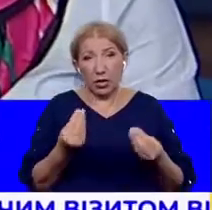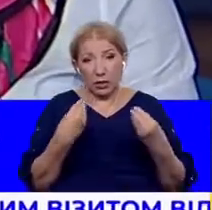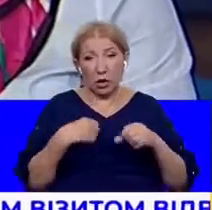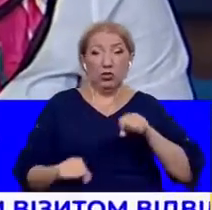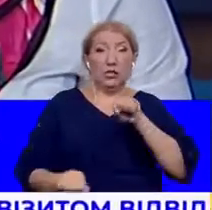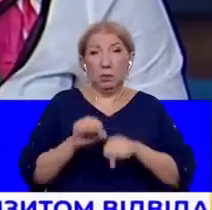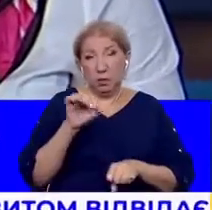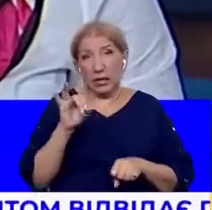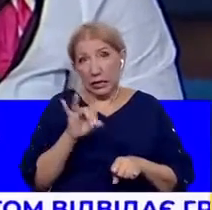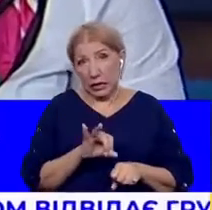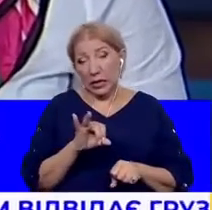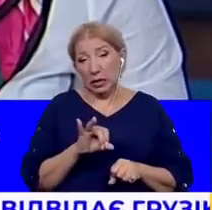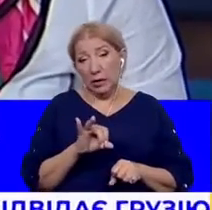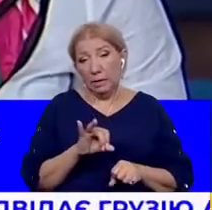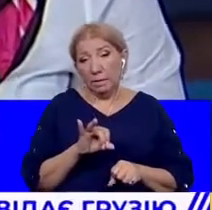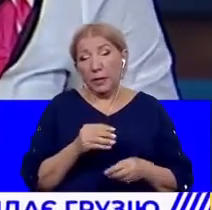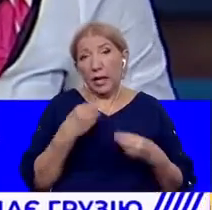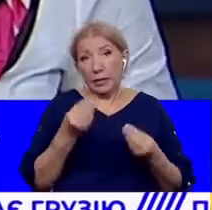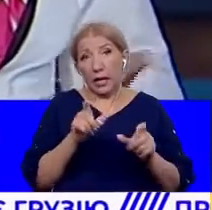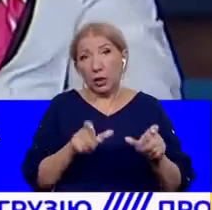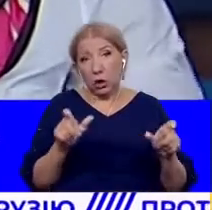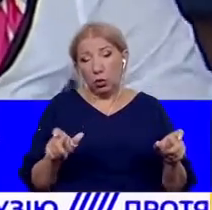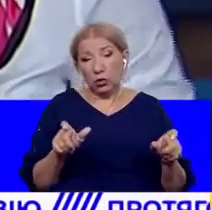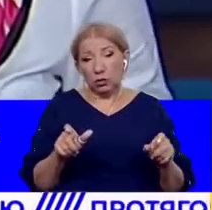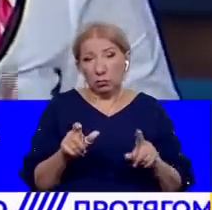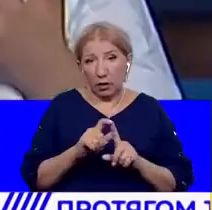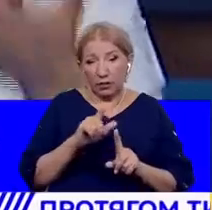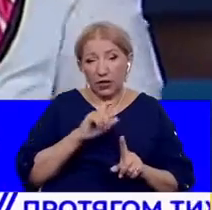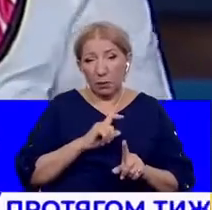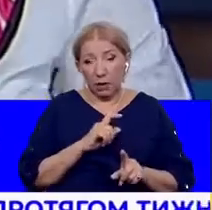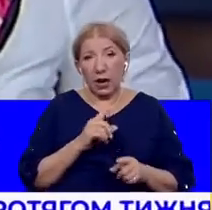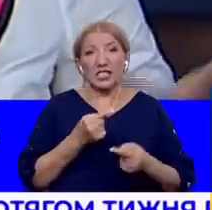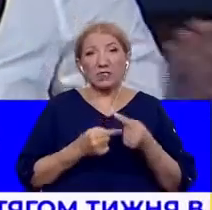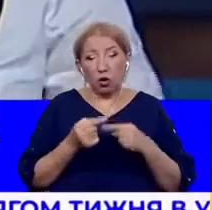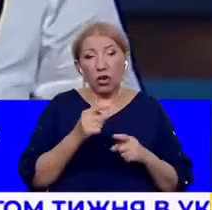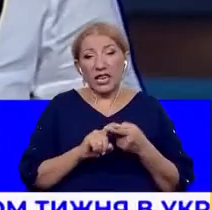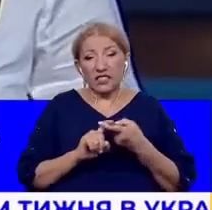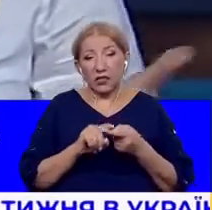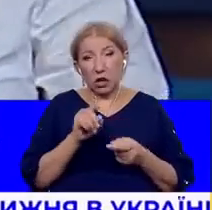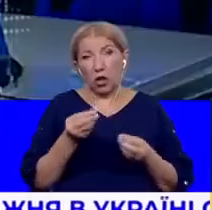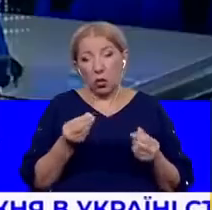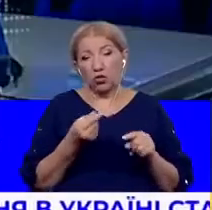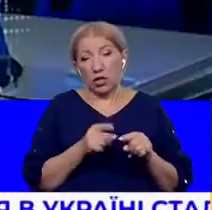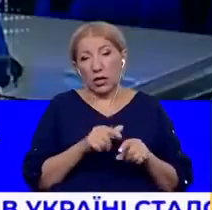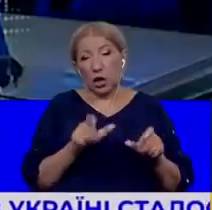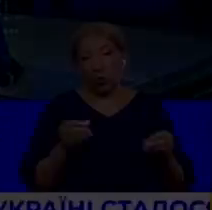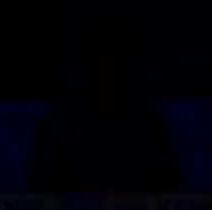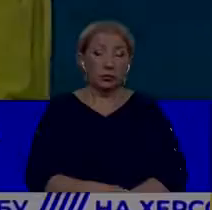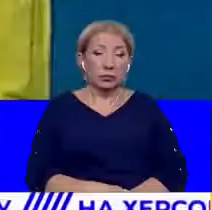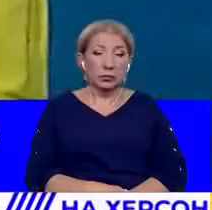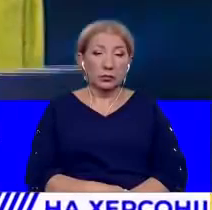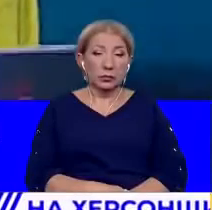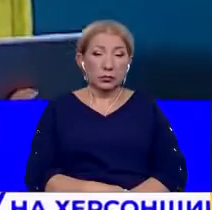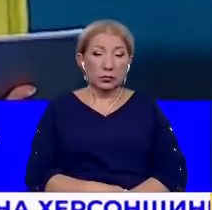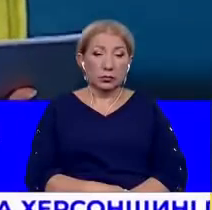збій, і безпосередньо дати людям фідбек, на зворотній зв'язок на ті кошти, які люди платили до життя.